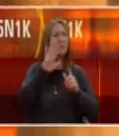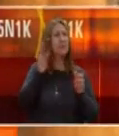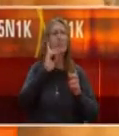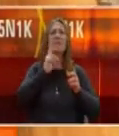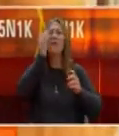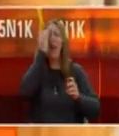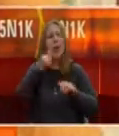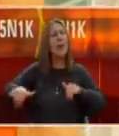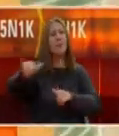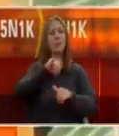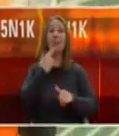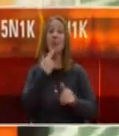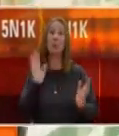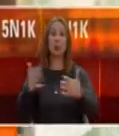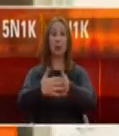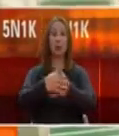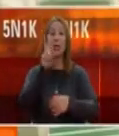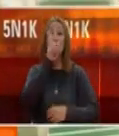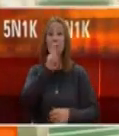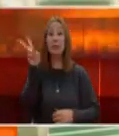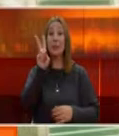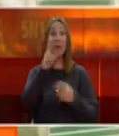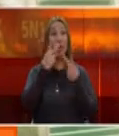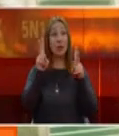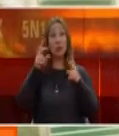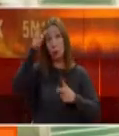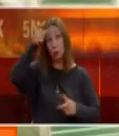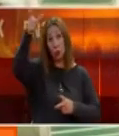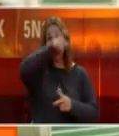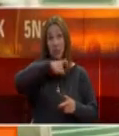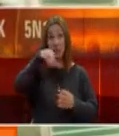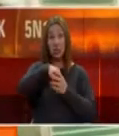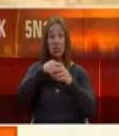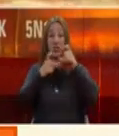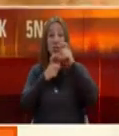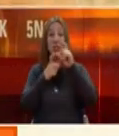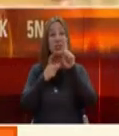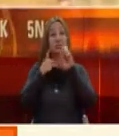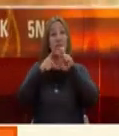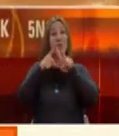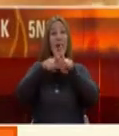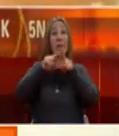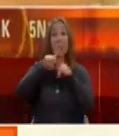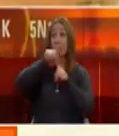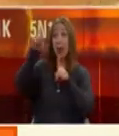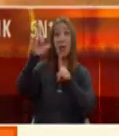kadını kucaklıyor. Bugüne kadar 220 tane açıldı bütün Türkiye'de. Şırnak'tan işte Edirne'ye